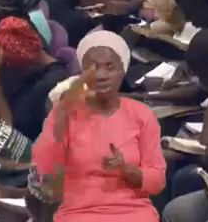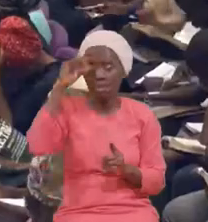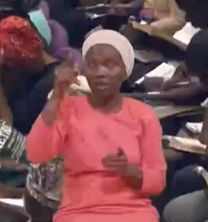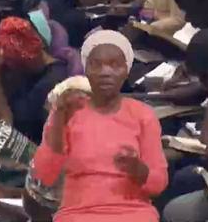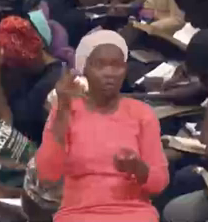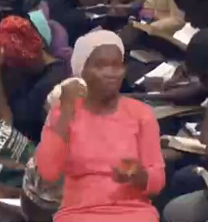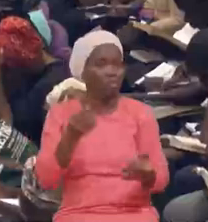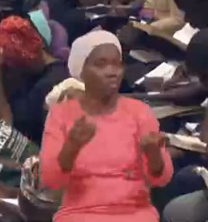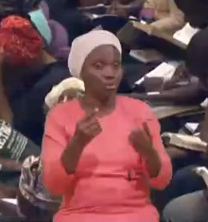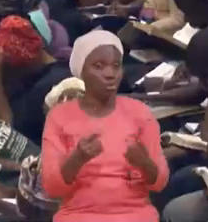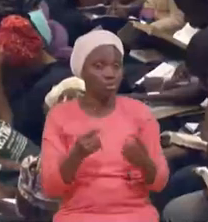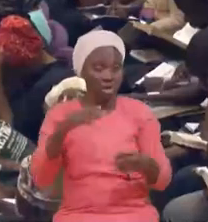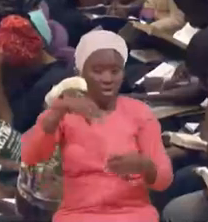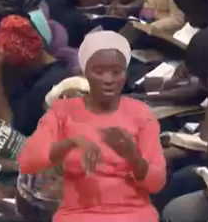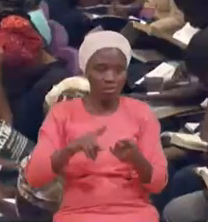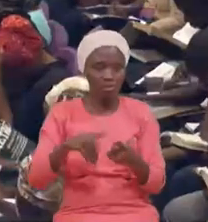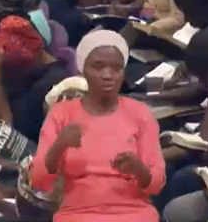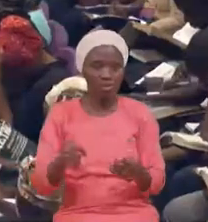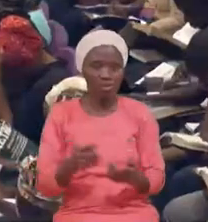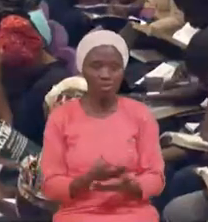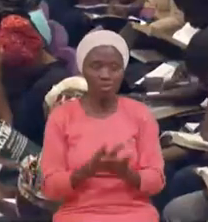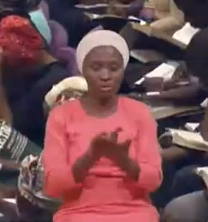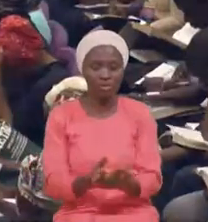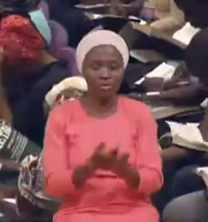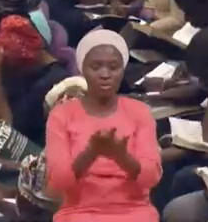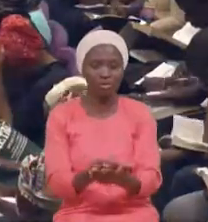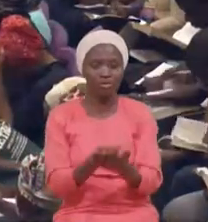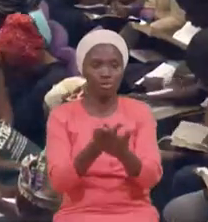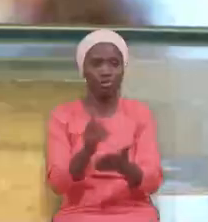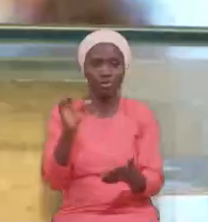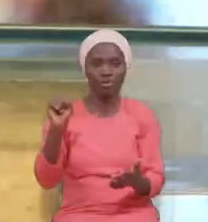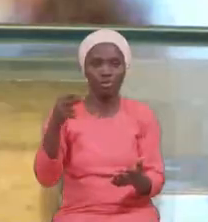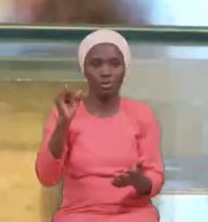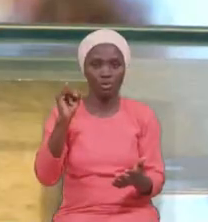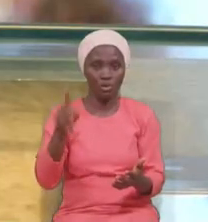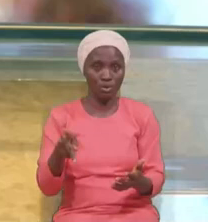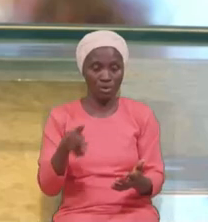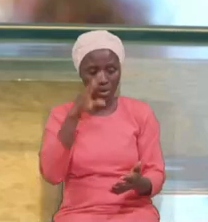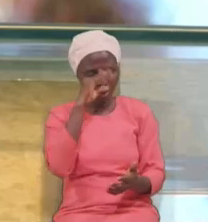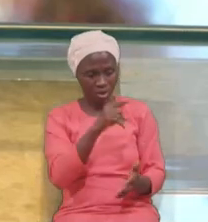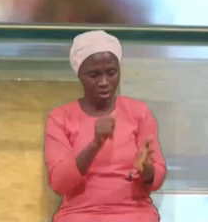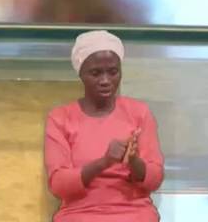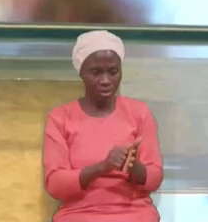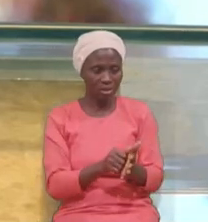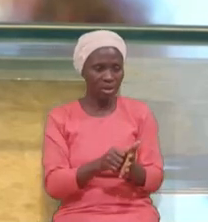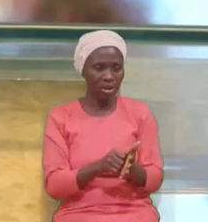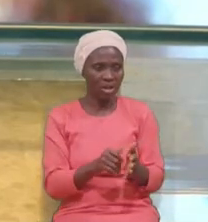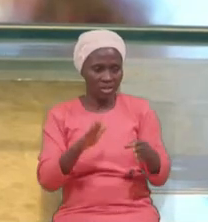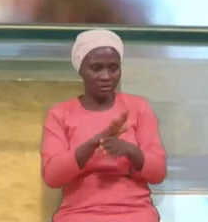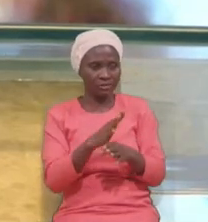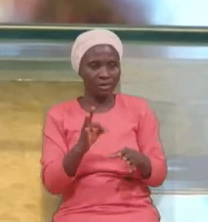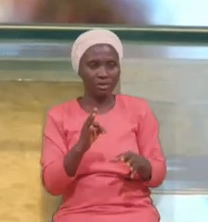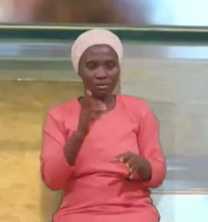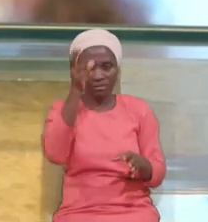Marc 5, 18. Comme il montait dans la barque, celui qui avait été démoniaque lui